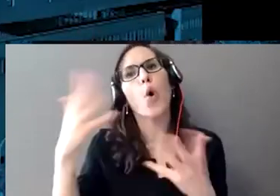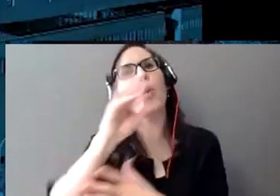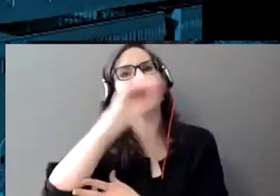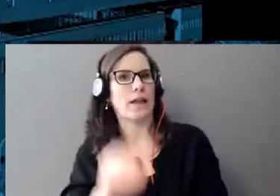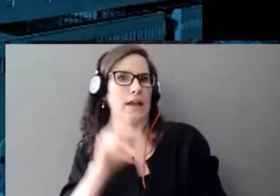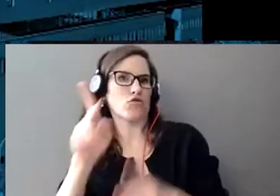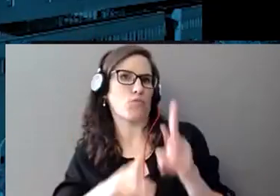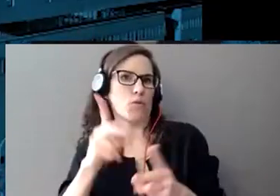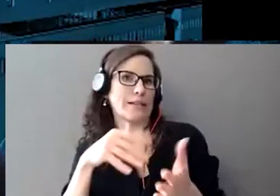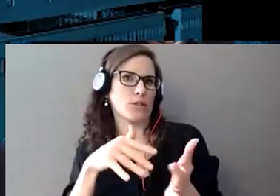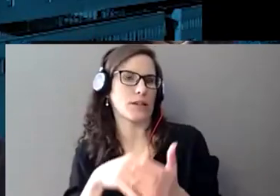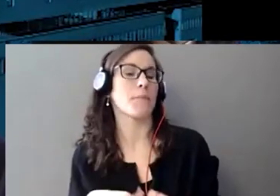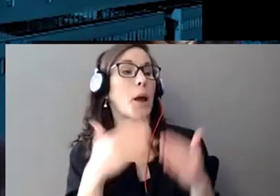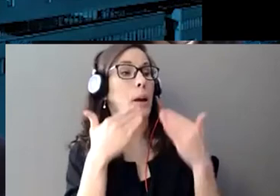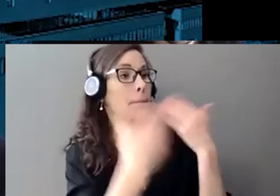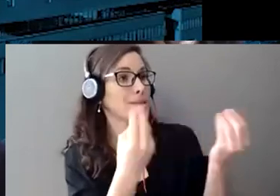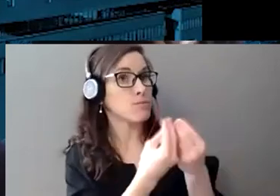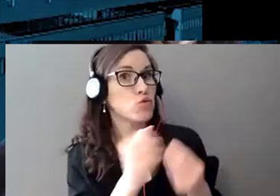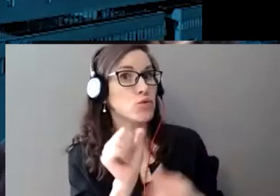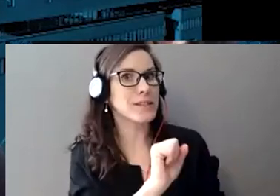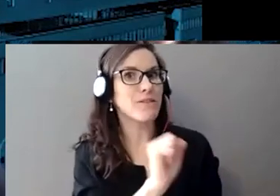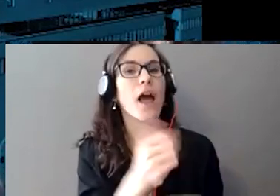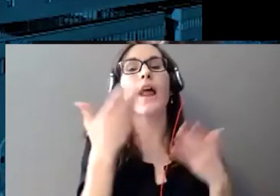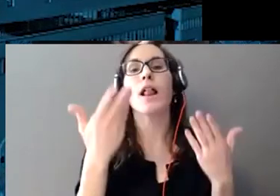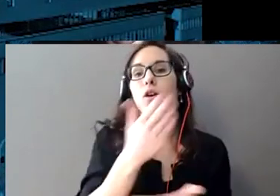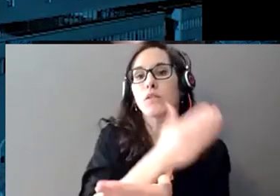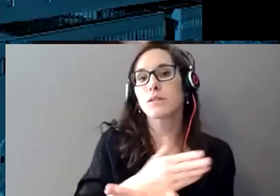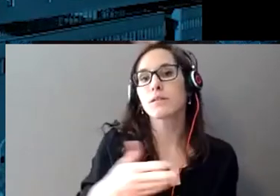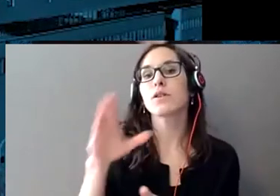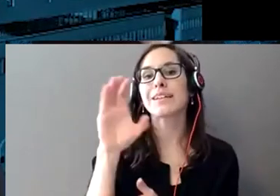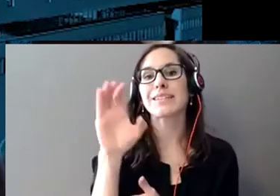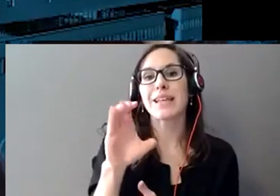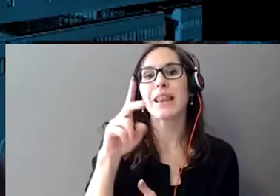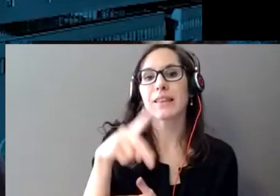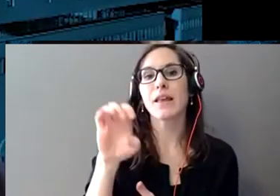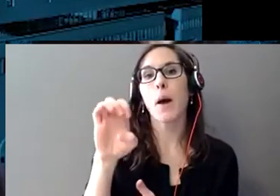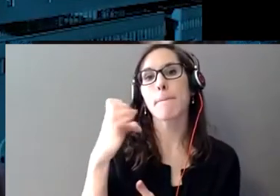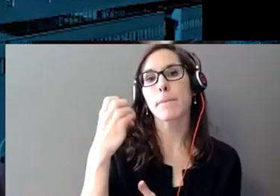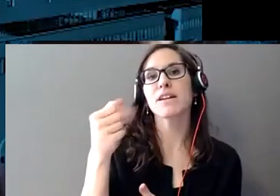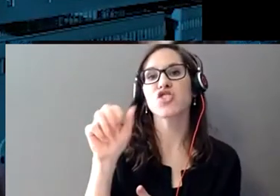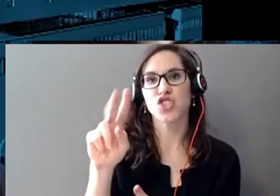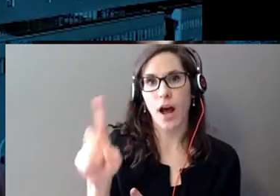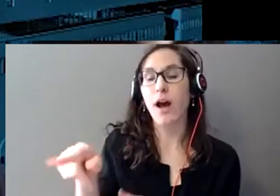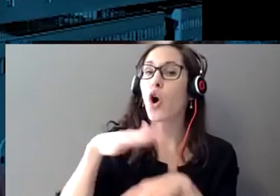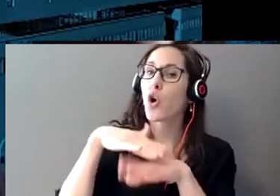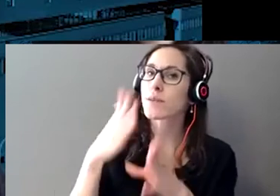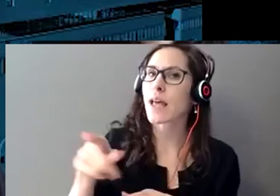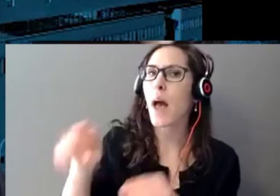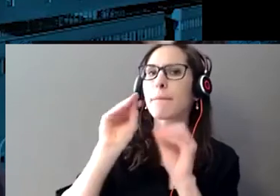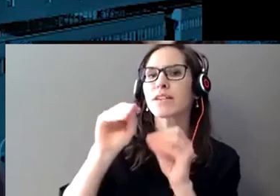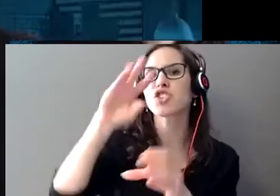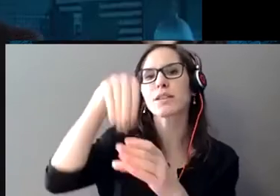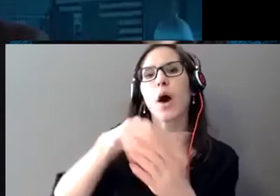Sylvain Nous poursuivons avec Céline Peuchard conseillère pédagogique au bureau de l'inclusion et de la réussite